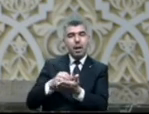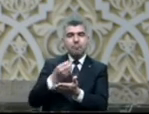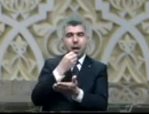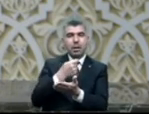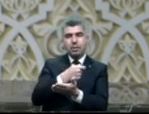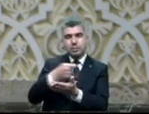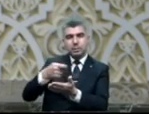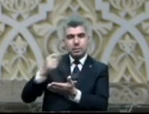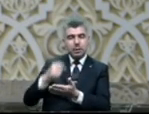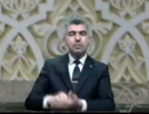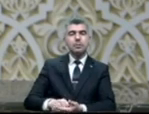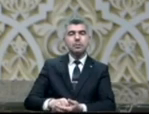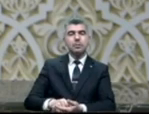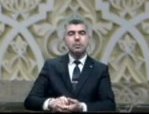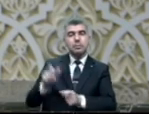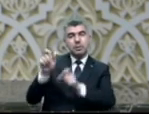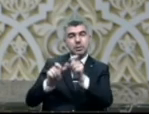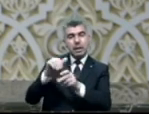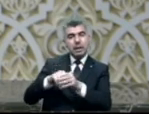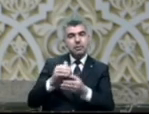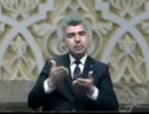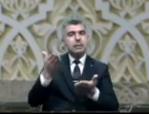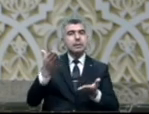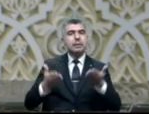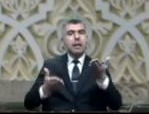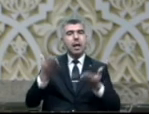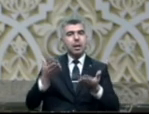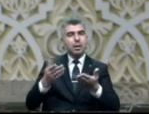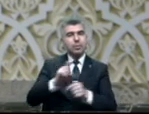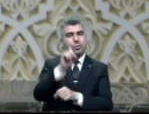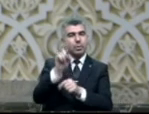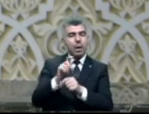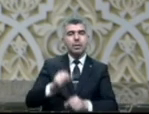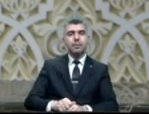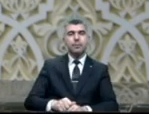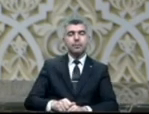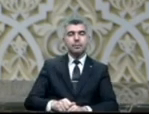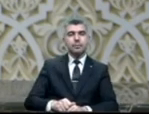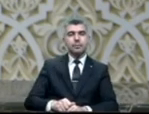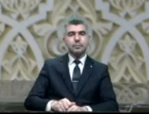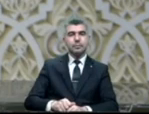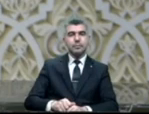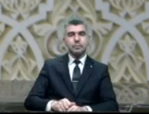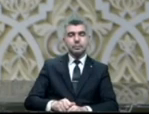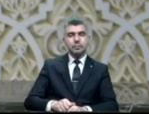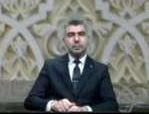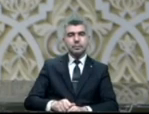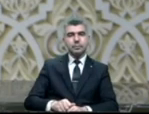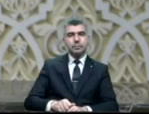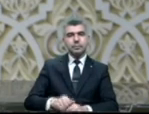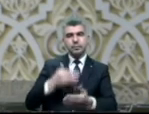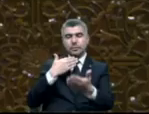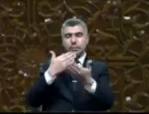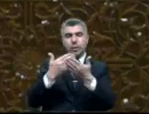والأعلاف. الكلمة لحد السادة المستشار من فريق الاستقلال الوحدة والتعادل لبسط السؤال. سي خليل تفضل.